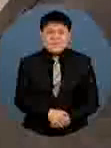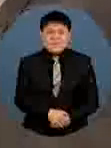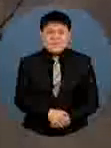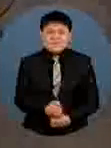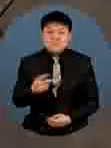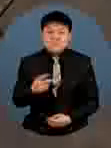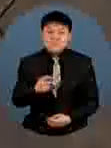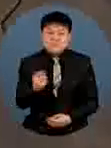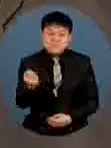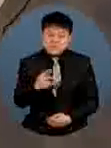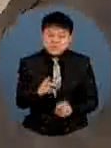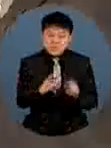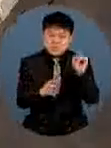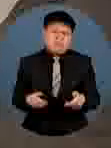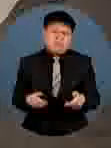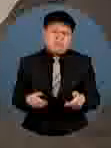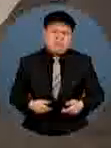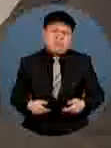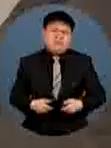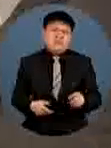또 따고 들어가야 되니까요. 네.